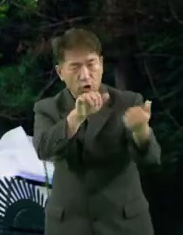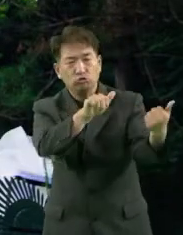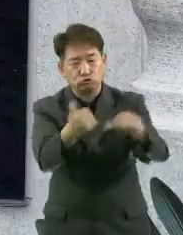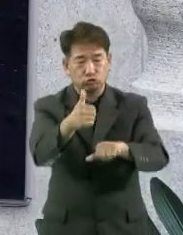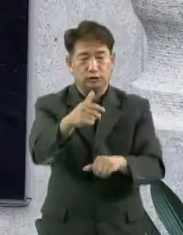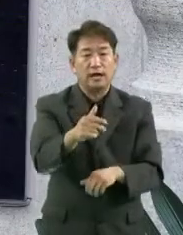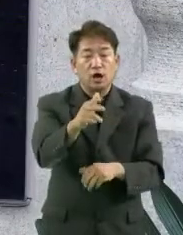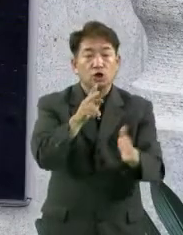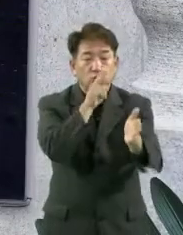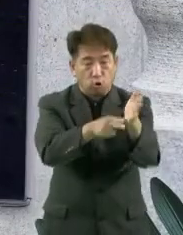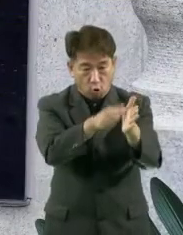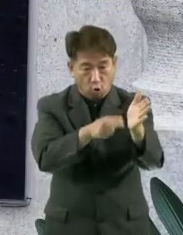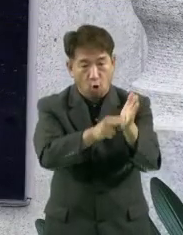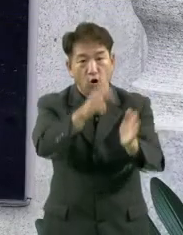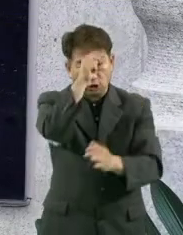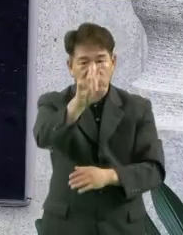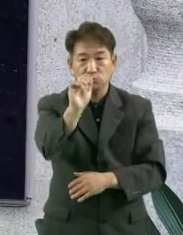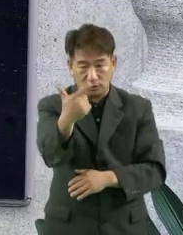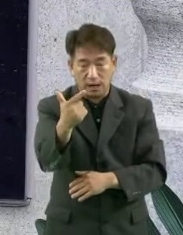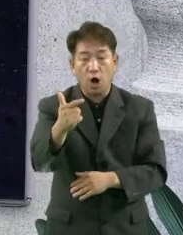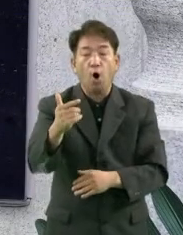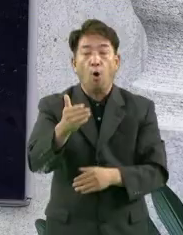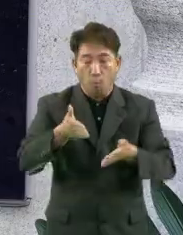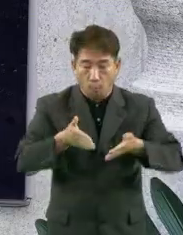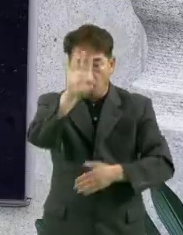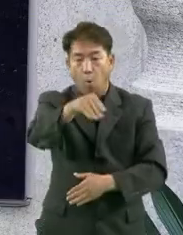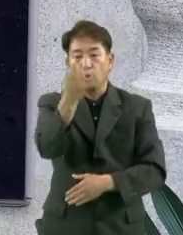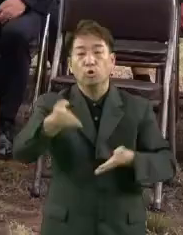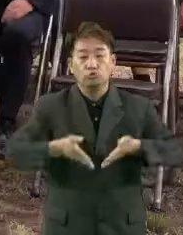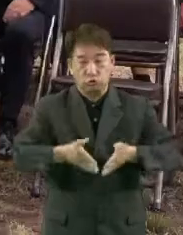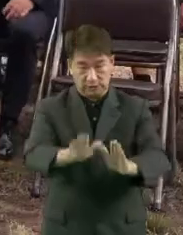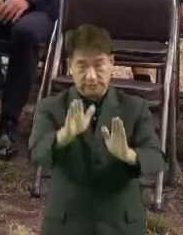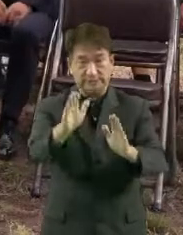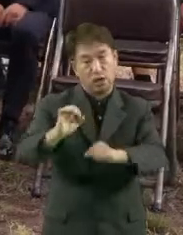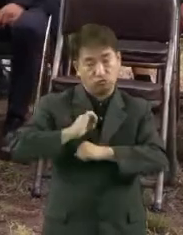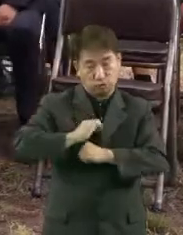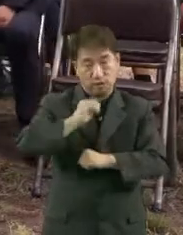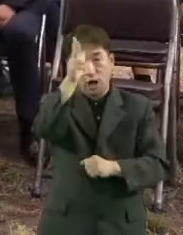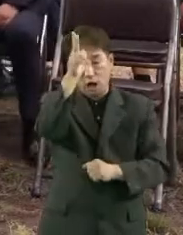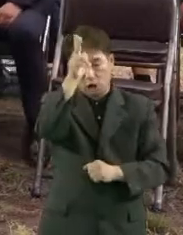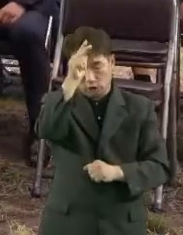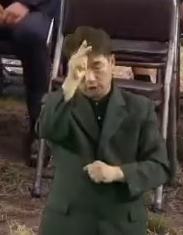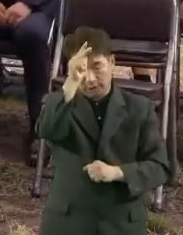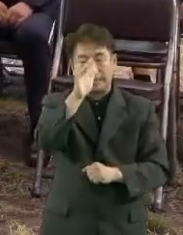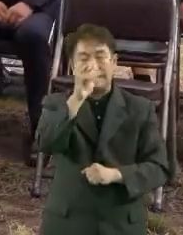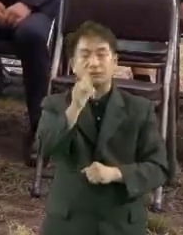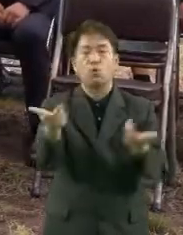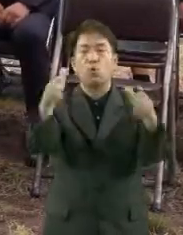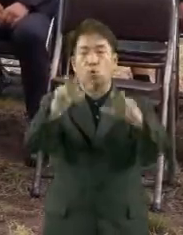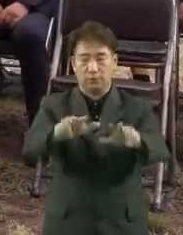죽이네 합동 묘지와 도령 출신 전사 순직 경찰관 등의 위령탑 2인데 추모공원 입니다